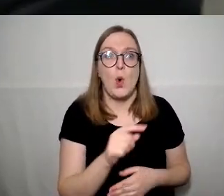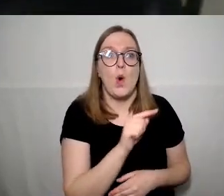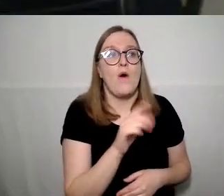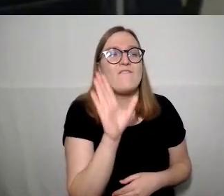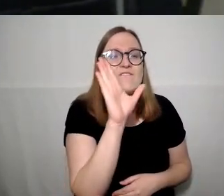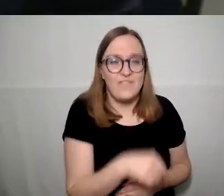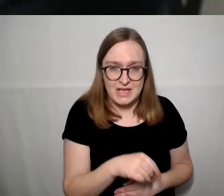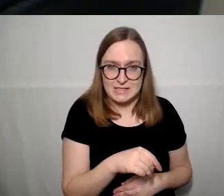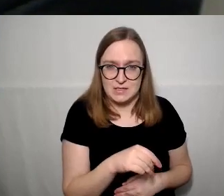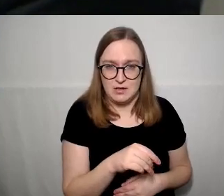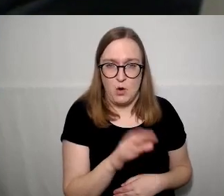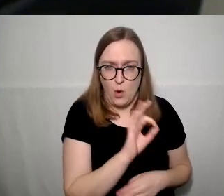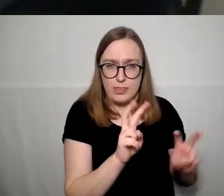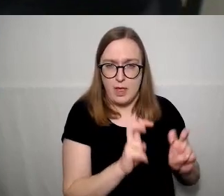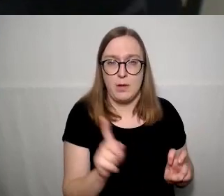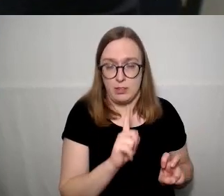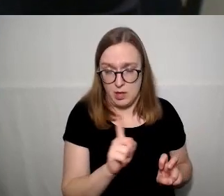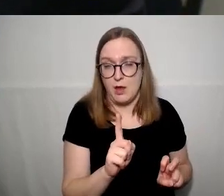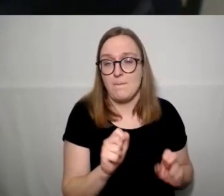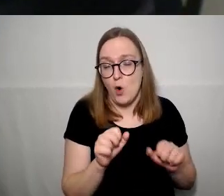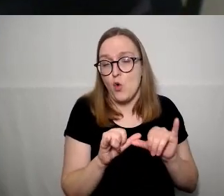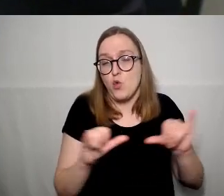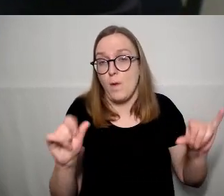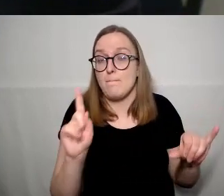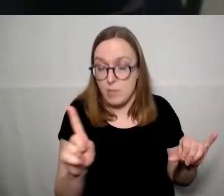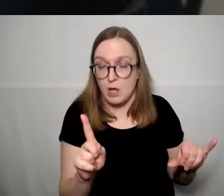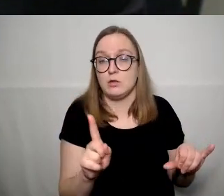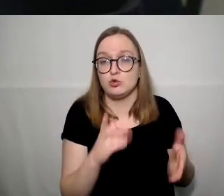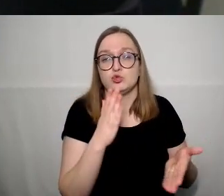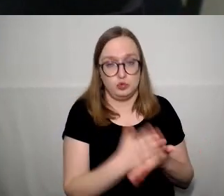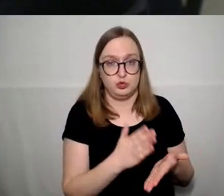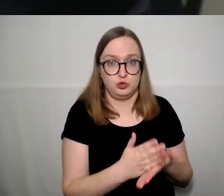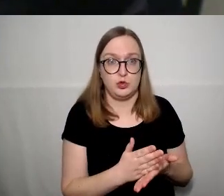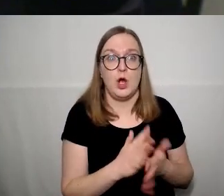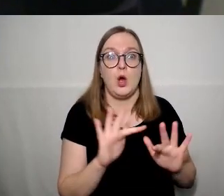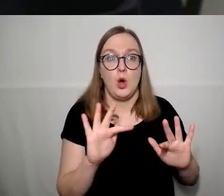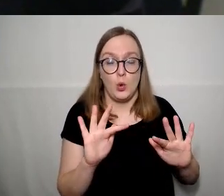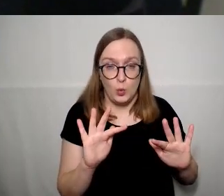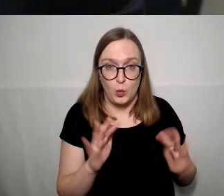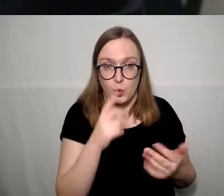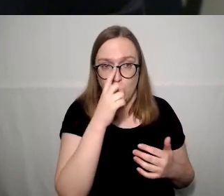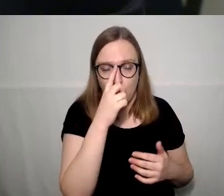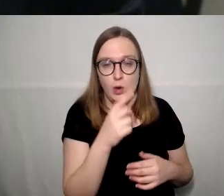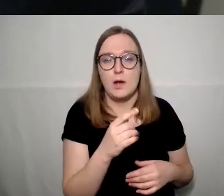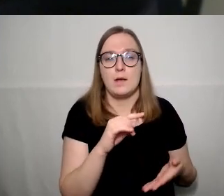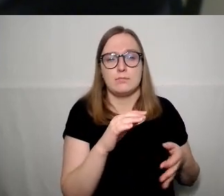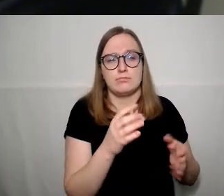apklausų galėtų būti ir daugiau. Bet su kiekvienu sprendimo projektu žmogus gali realiai susipažinti,